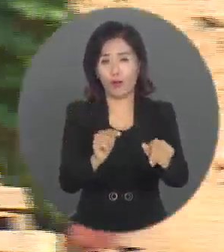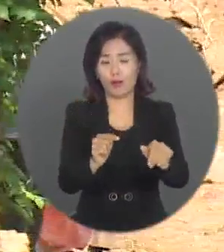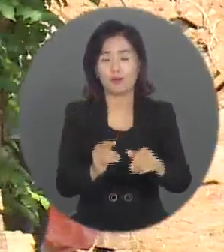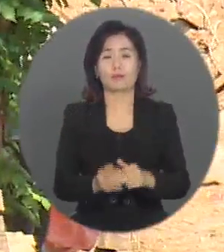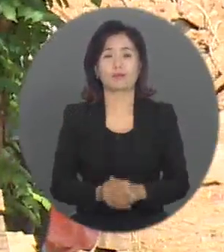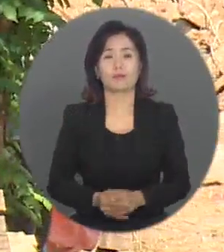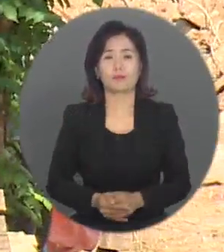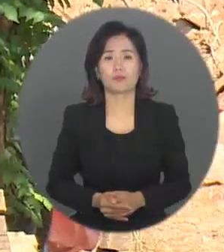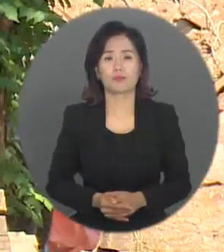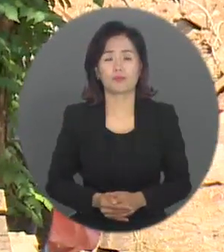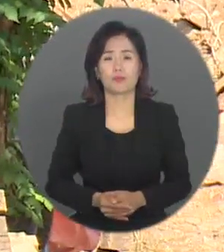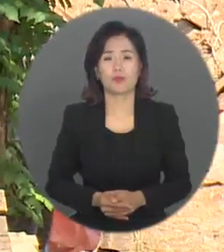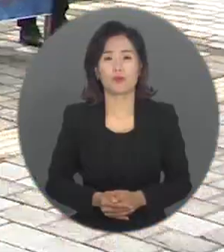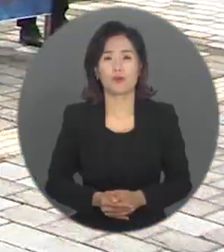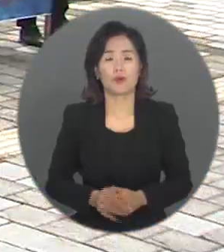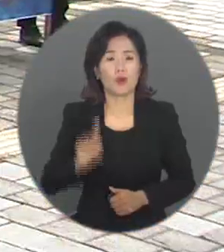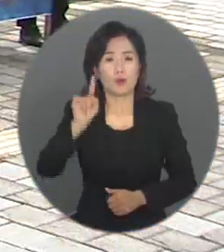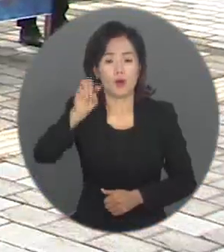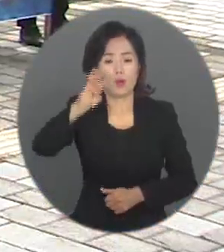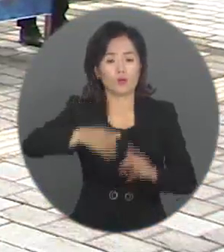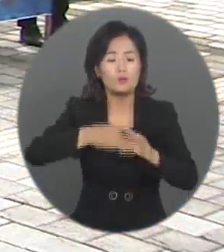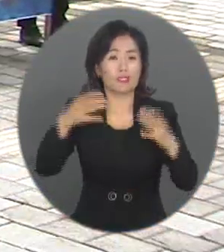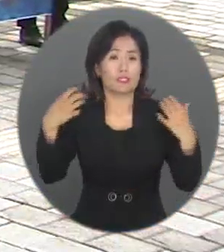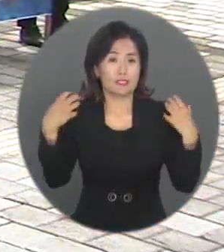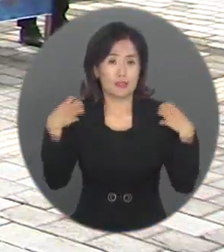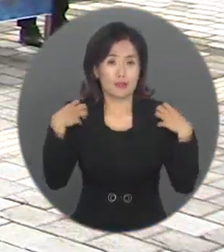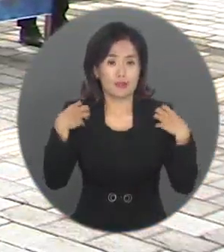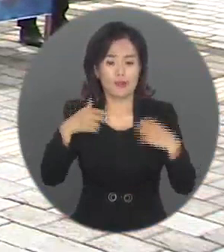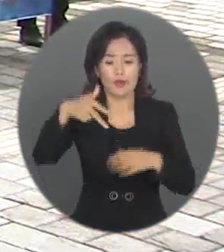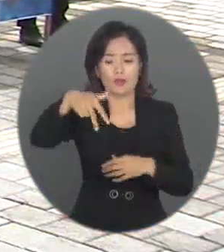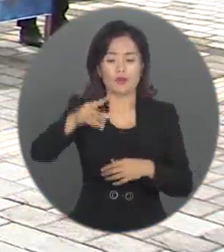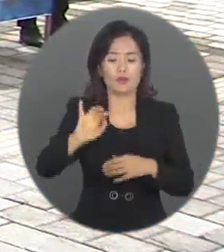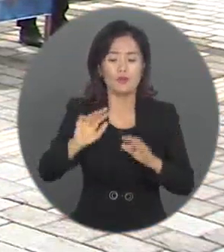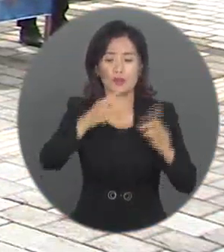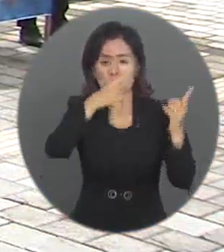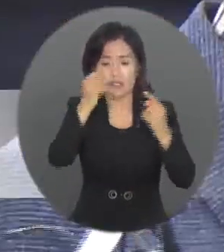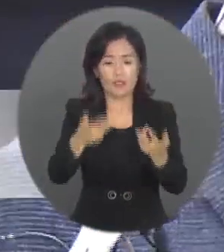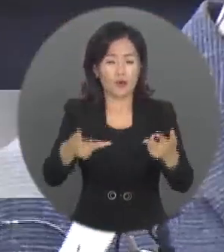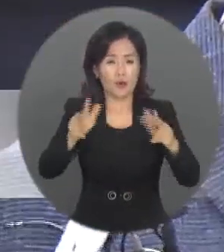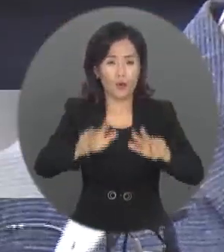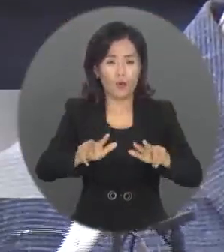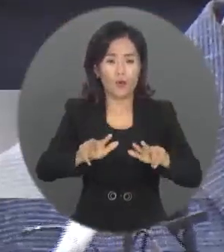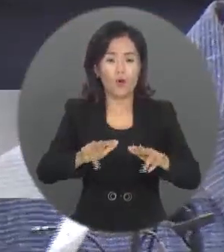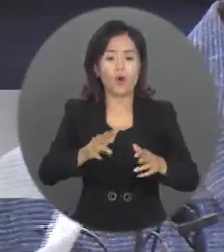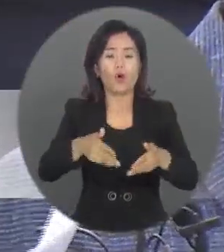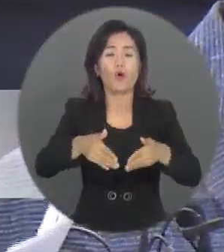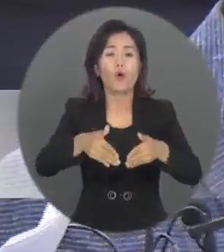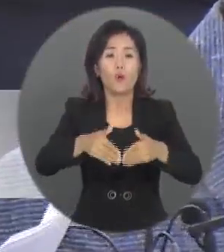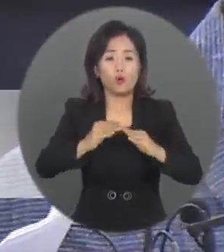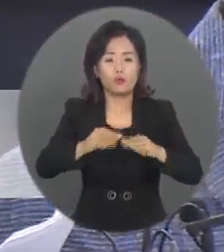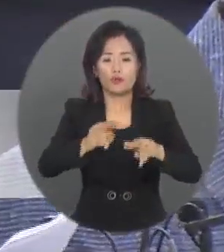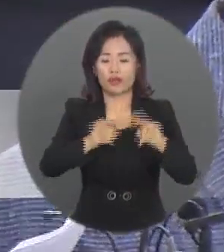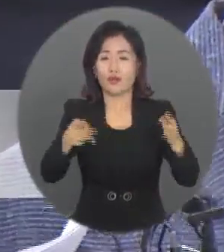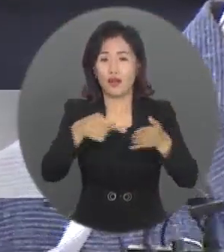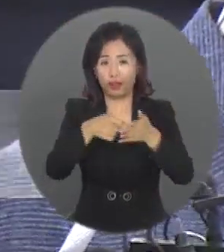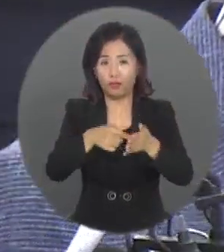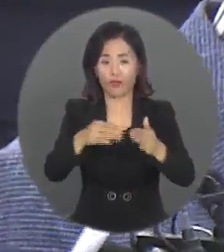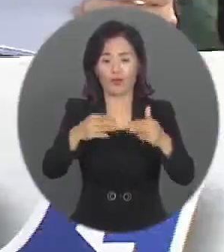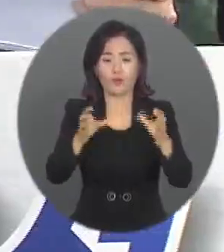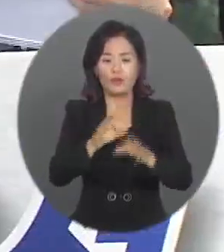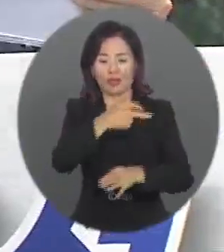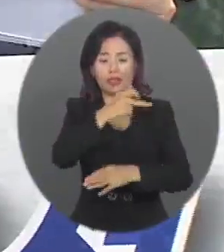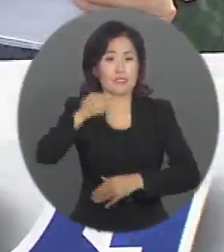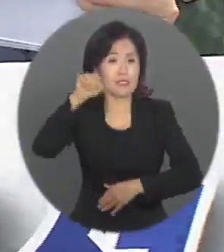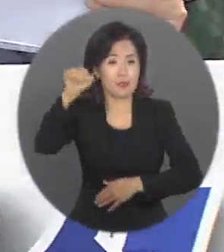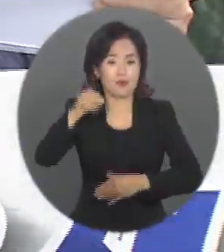덧붙였습니다. 한편 내일 광주시청에서는 정율성 기념공원 조성 철회를 촉구하는 보훈단체들의